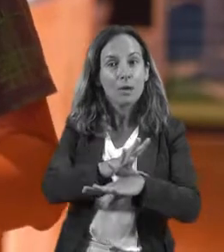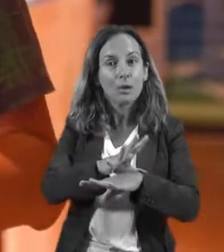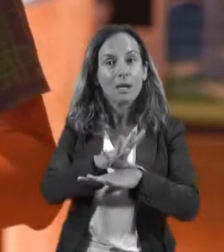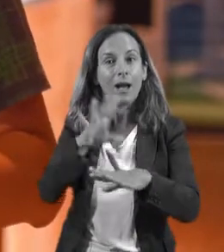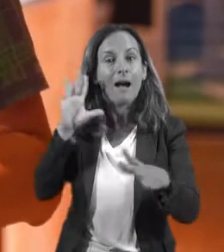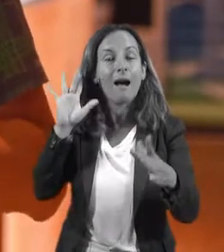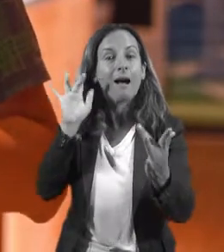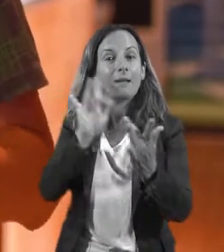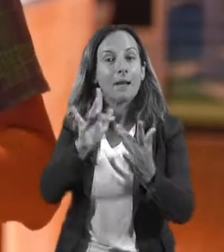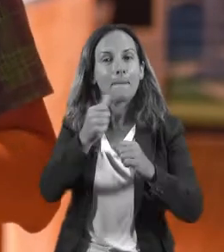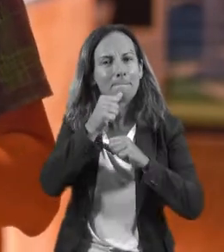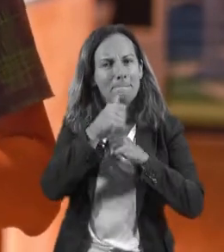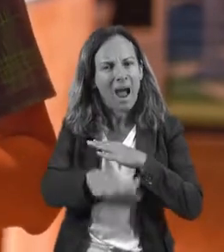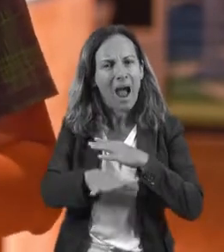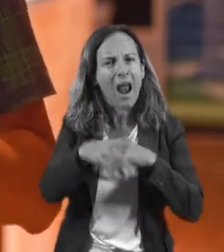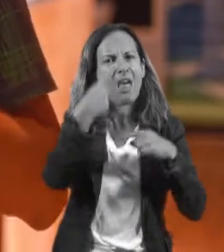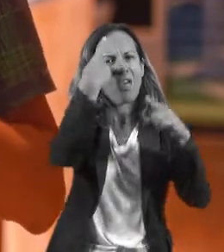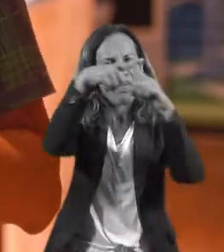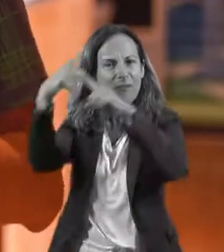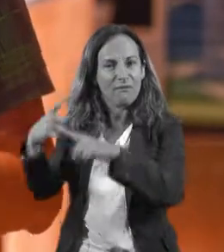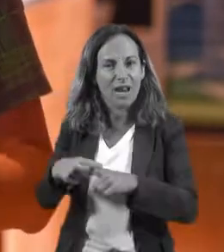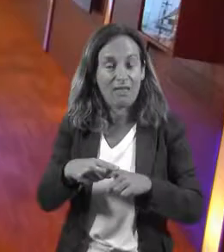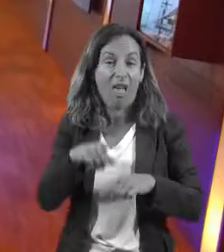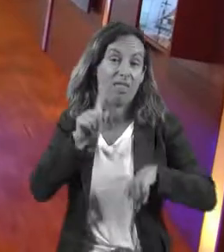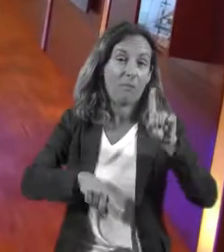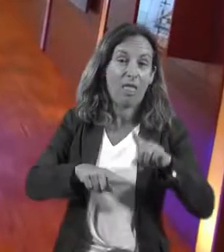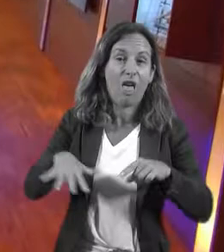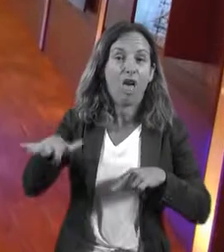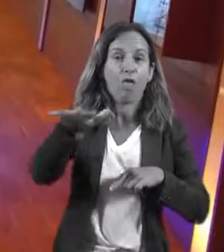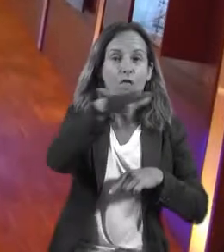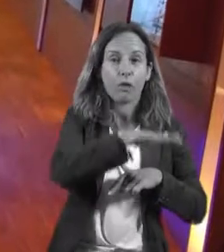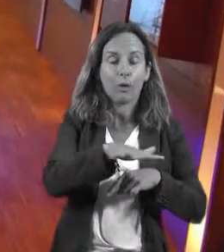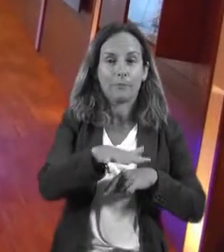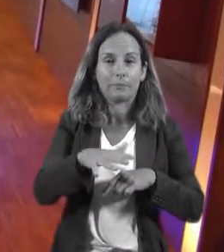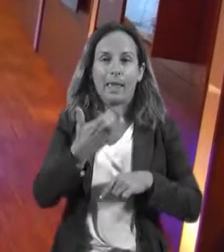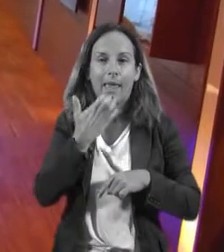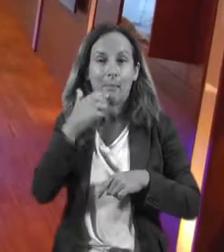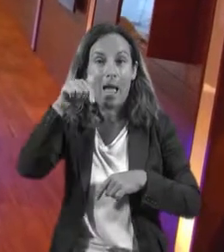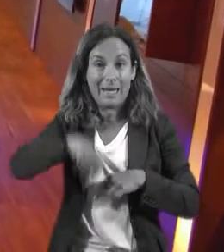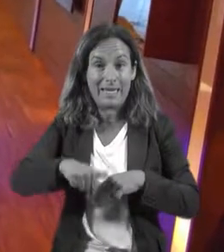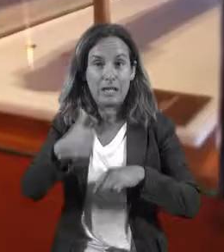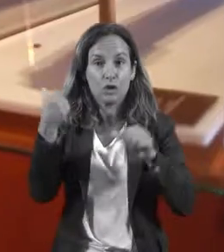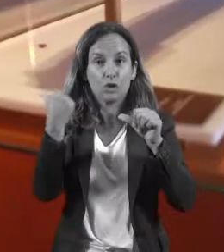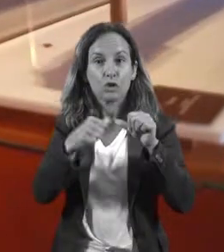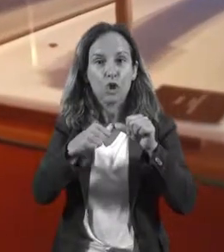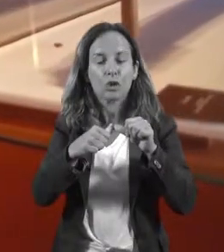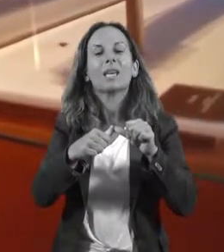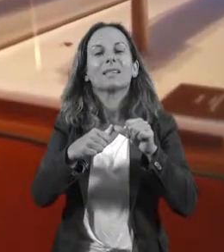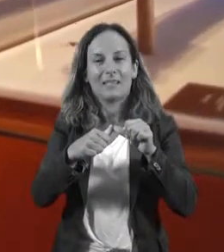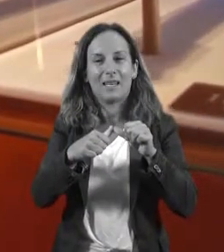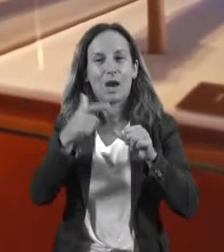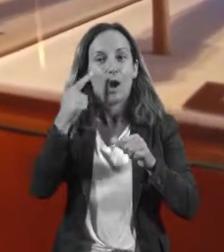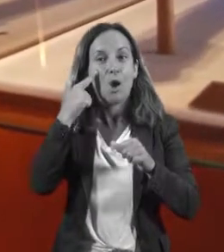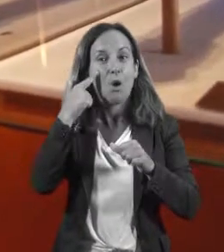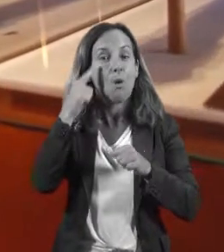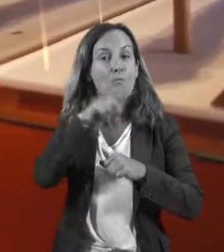mateix estem a Sóller, que ha sigut la nostra primera seu, i aquí hem recuperat un antic museu que estava tancat i en el qual s'explica doncs, tota la